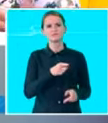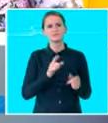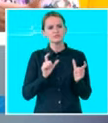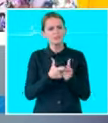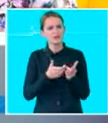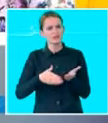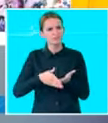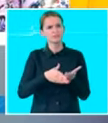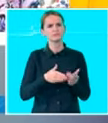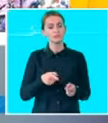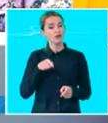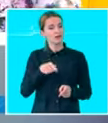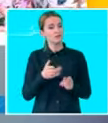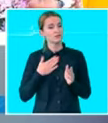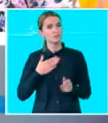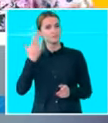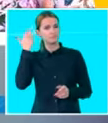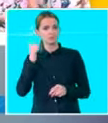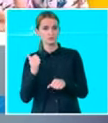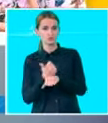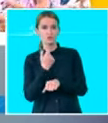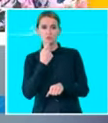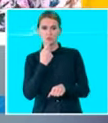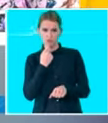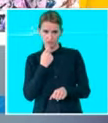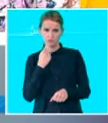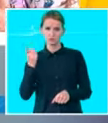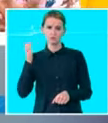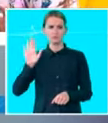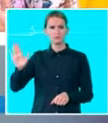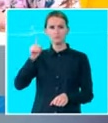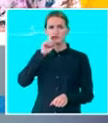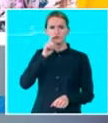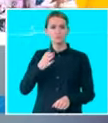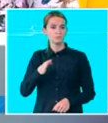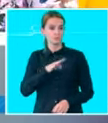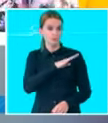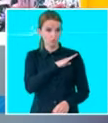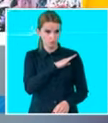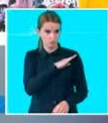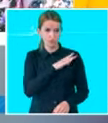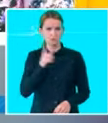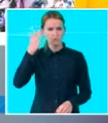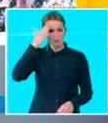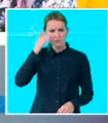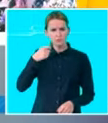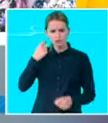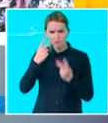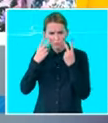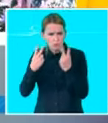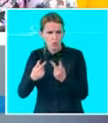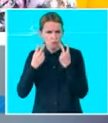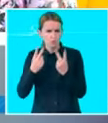реално беше и 3 години доста болен. Те с майка ми като че ли се капсулираха в спасяването му. И аз имах едно тинейджерство,